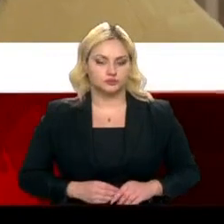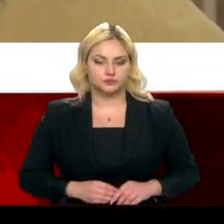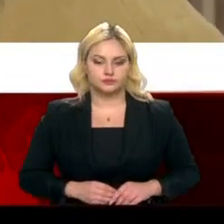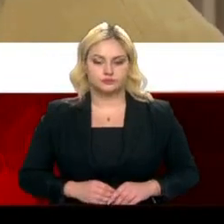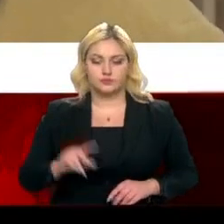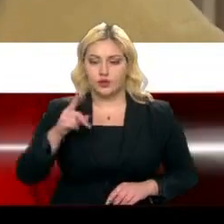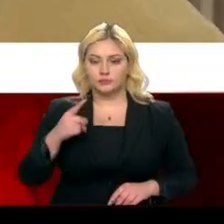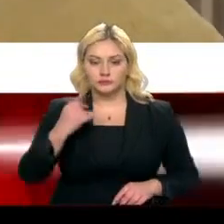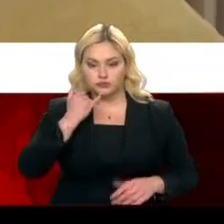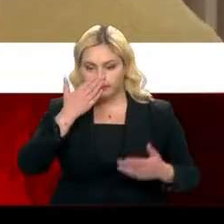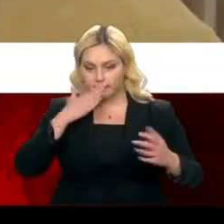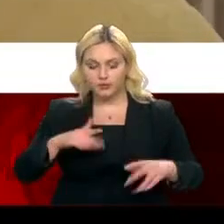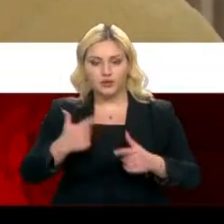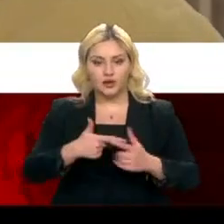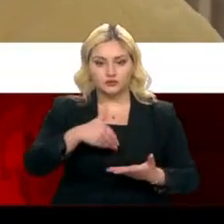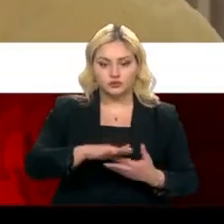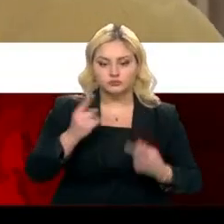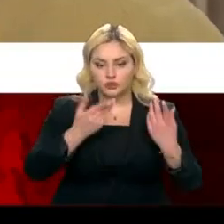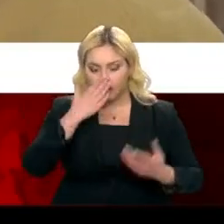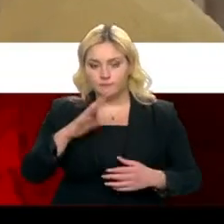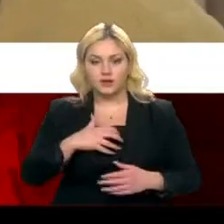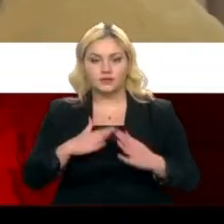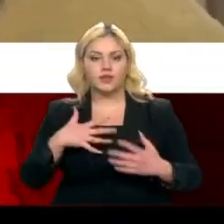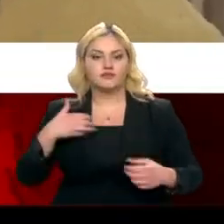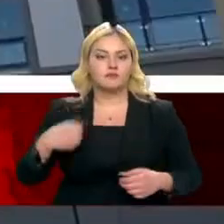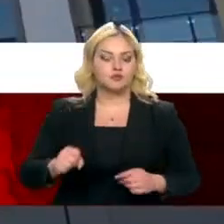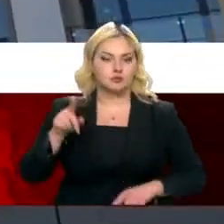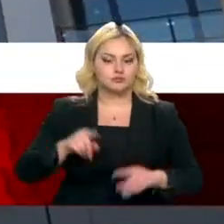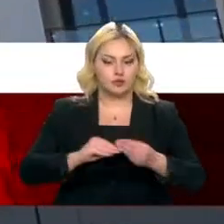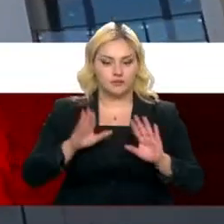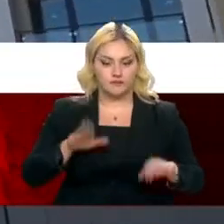Fakat çıkan bir kiracı yok. Boş daireleri, mal sahipleri kendileri vermek istemiyorlar. Uzmanlara göre